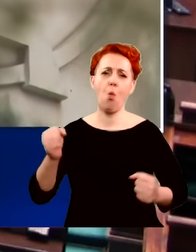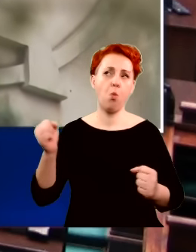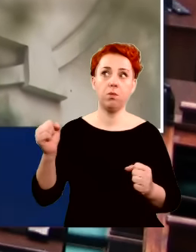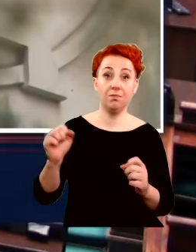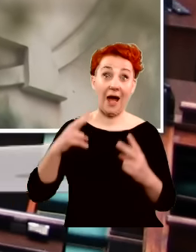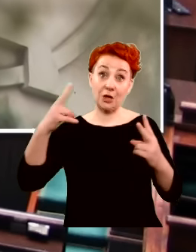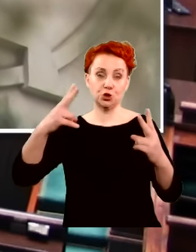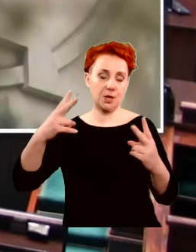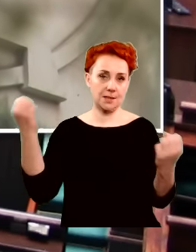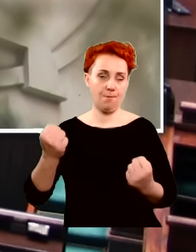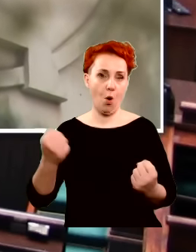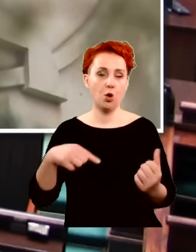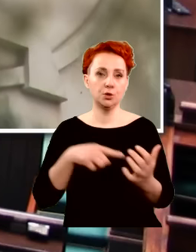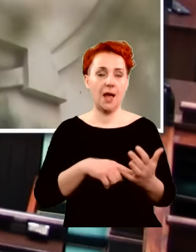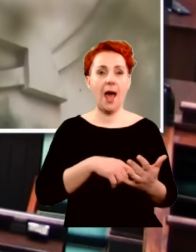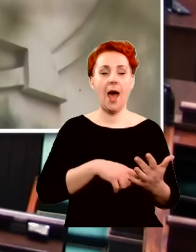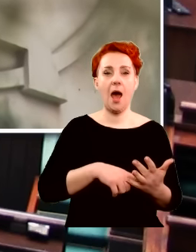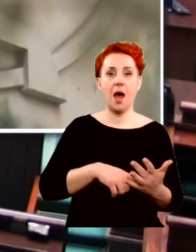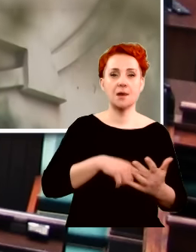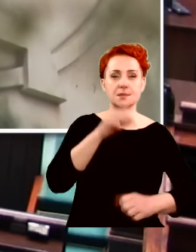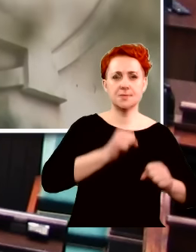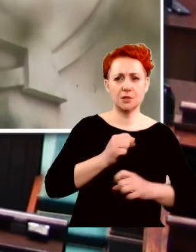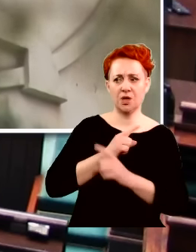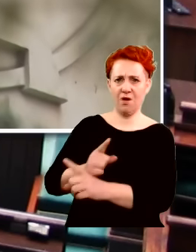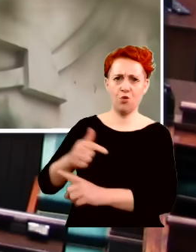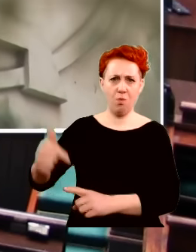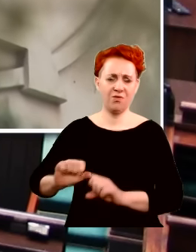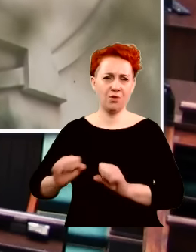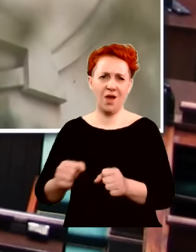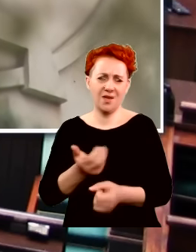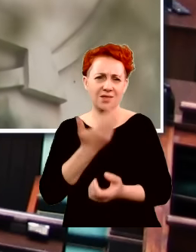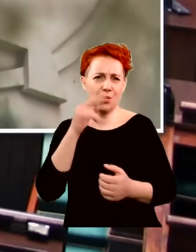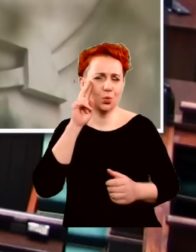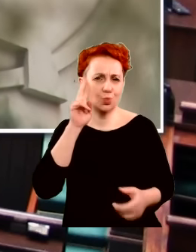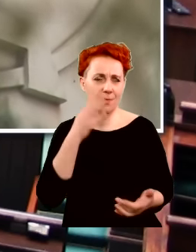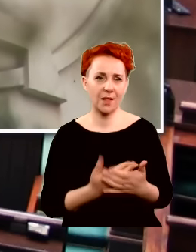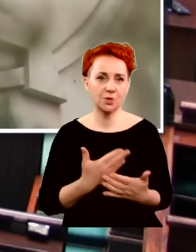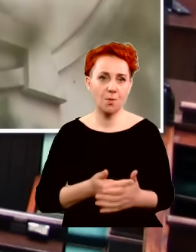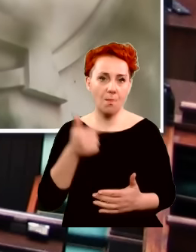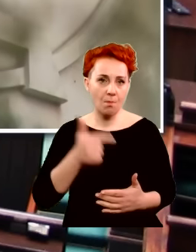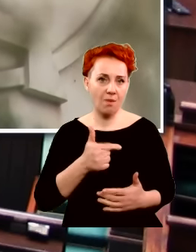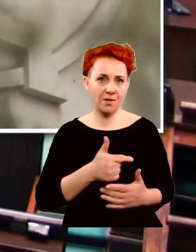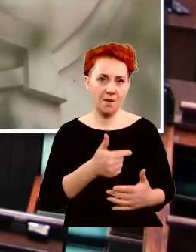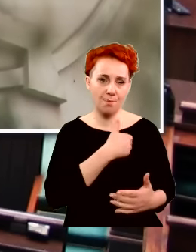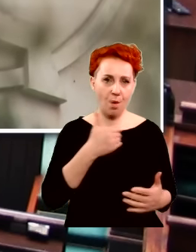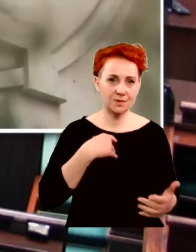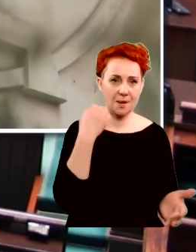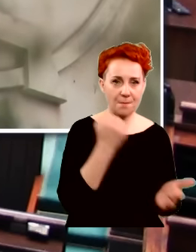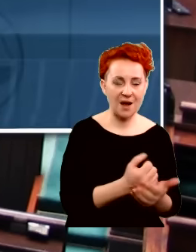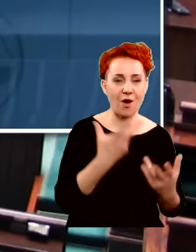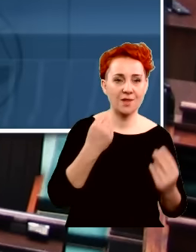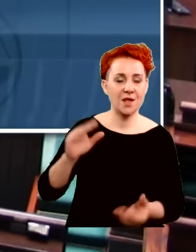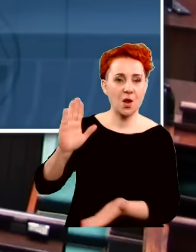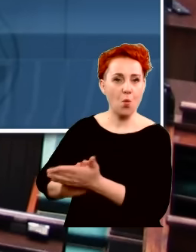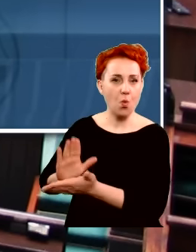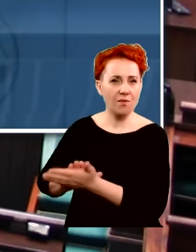Sędzia ma te uchwały stosować nie wiem W zasadzie dlaczego ma je stosować bo zdaje się że powinien stosować polskie prawo a nie